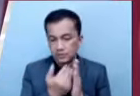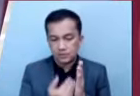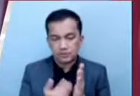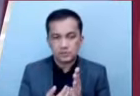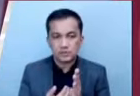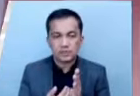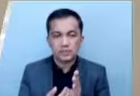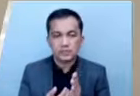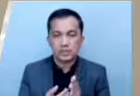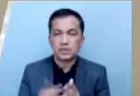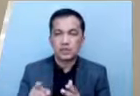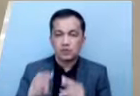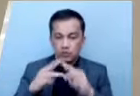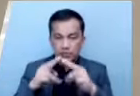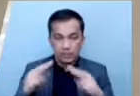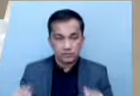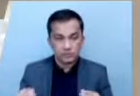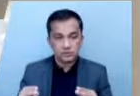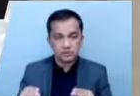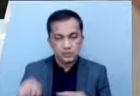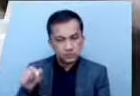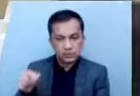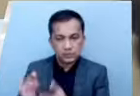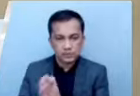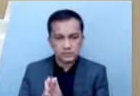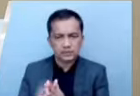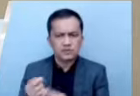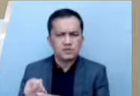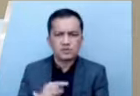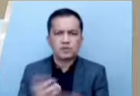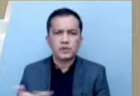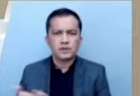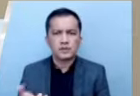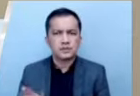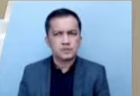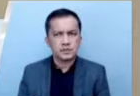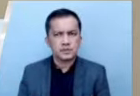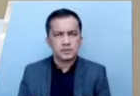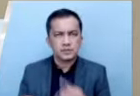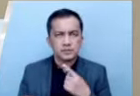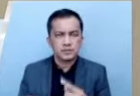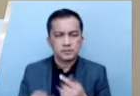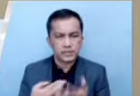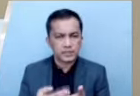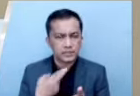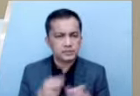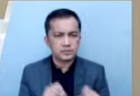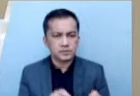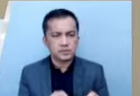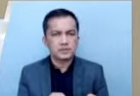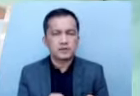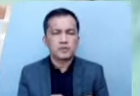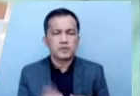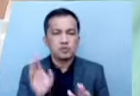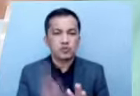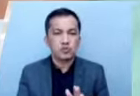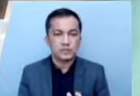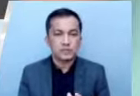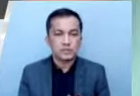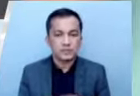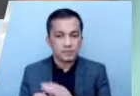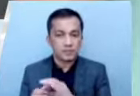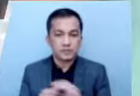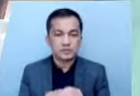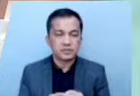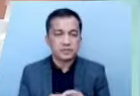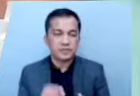bodega. Partikular na hinihingi ang pinanggalingan umano ng mga bigas na ibinenta ng palugi sa ilang pinaburang trader.